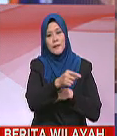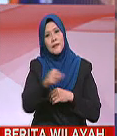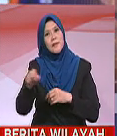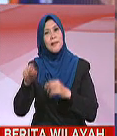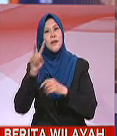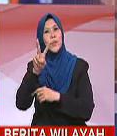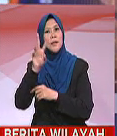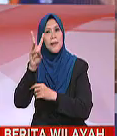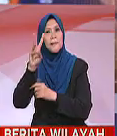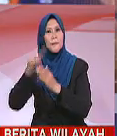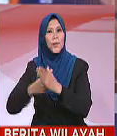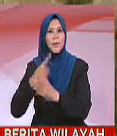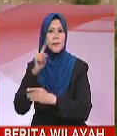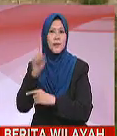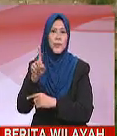6 Jan